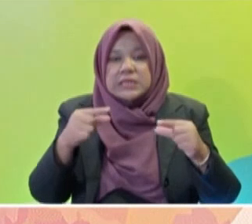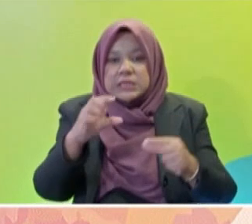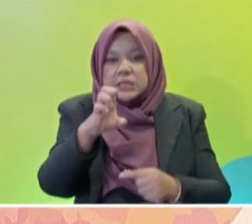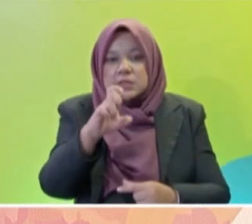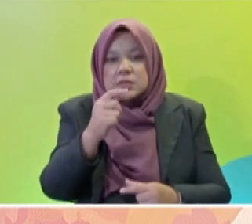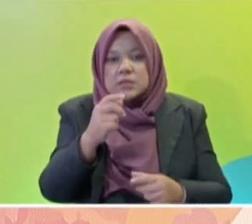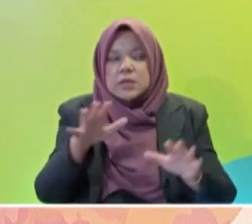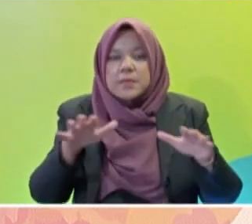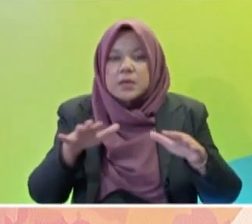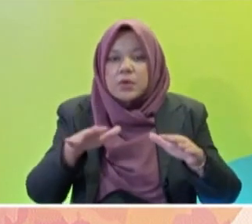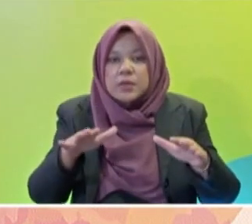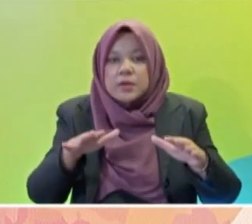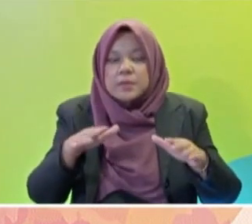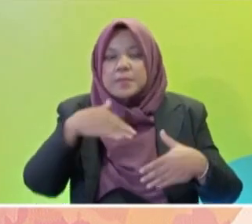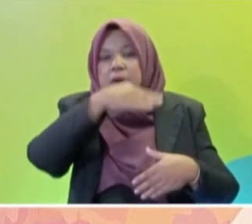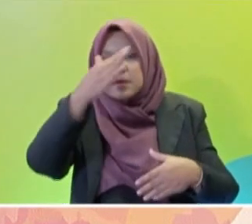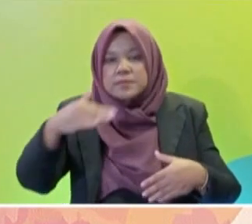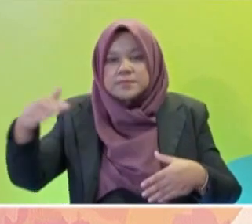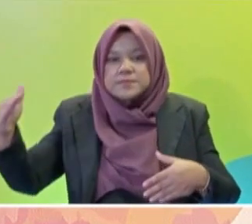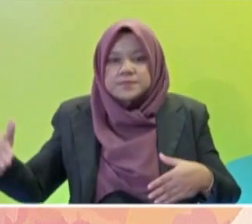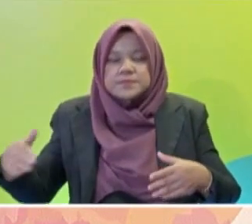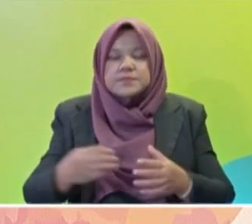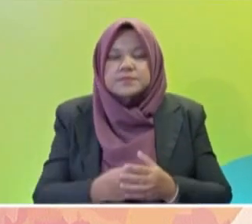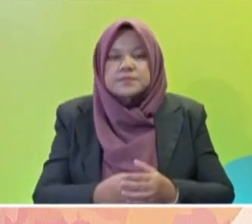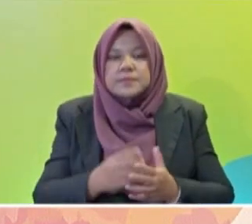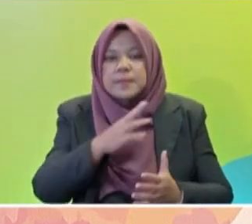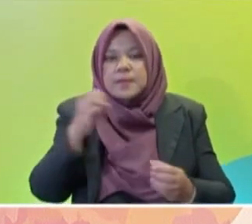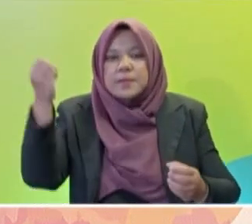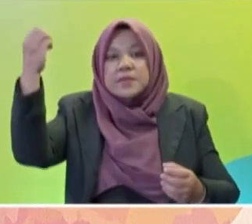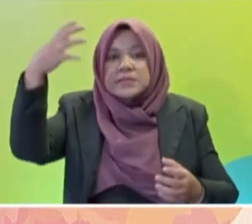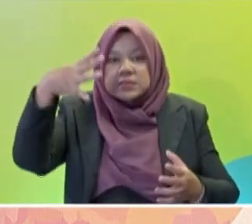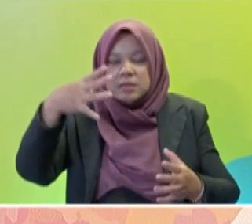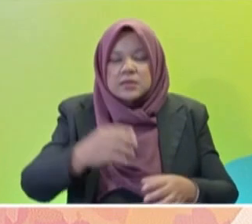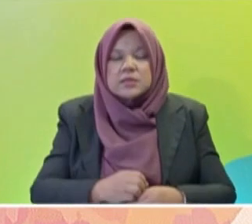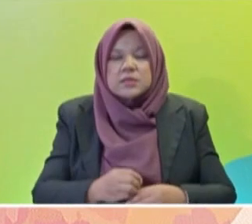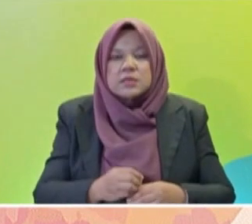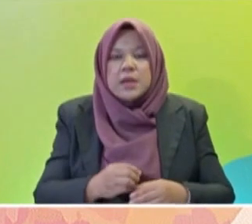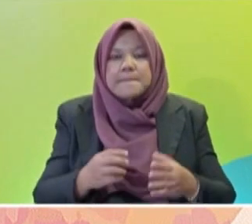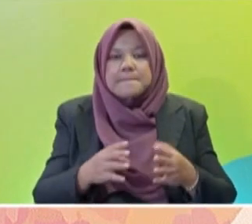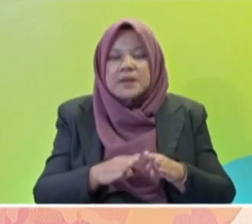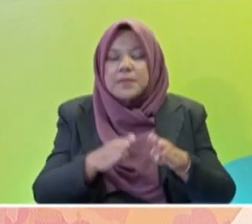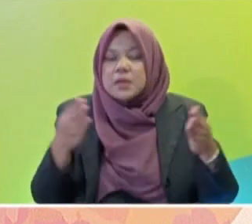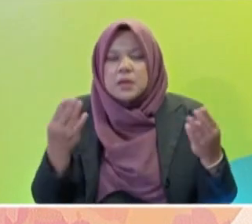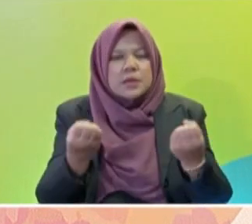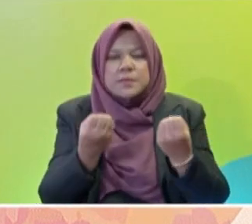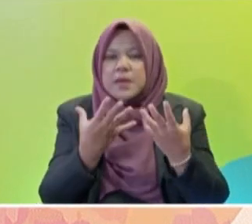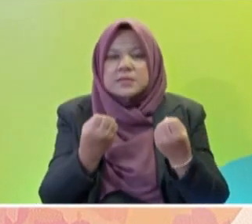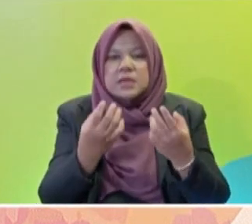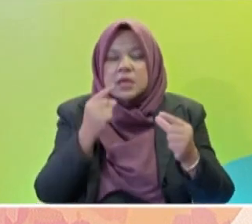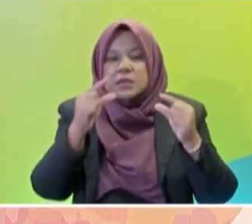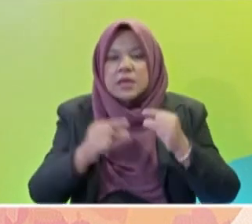bergoyang bergegal berayun memancar dan bersinar ke berbagaian gabungan berbagai gaya